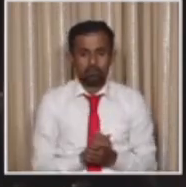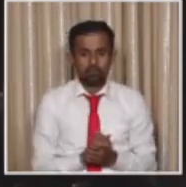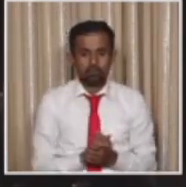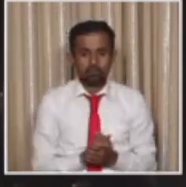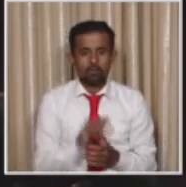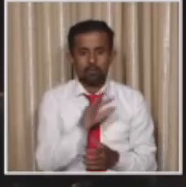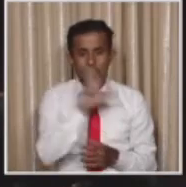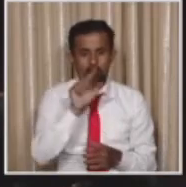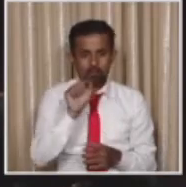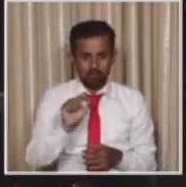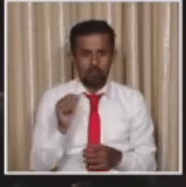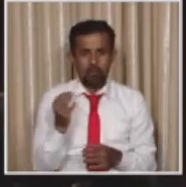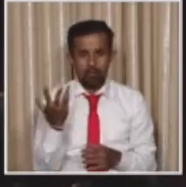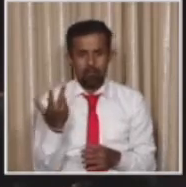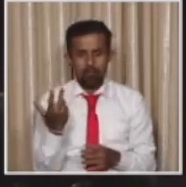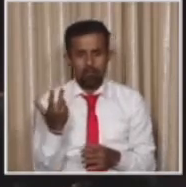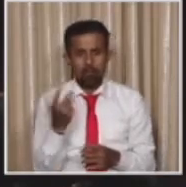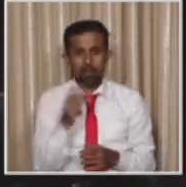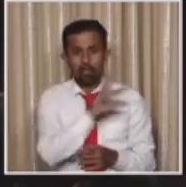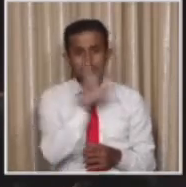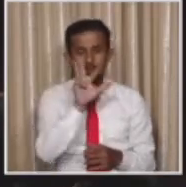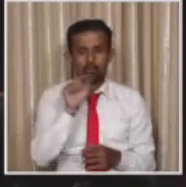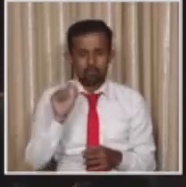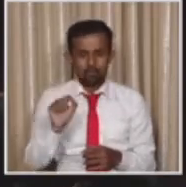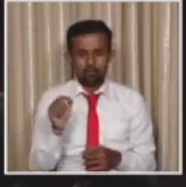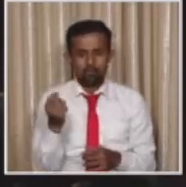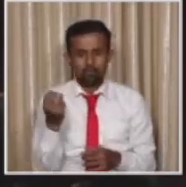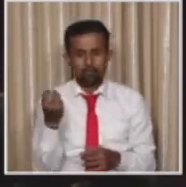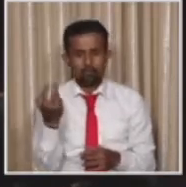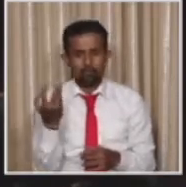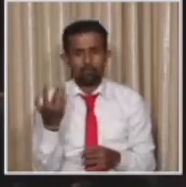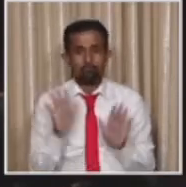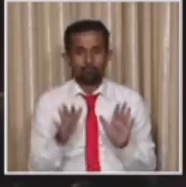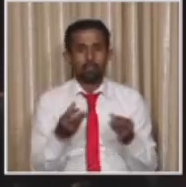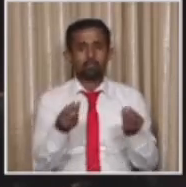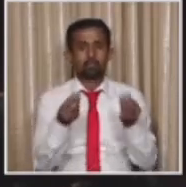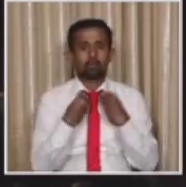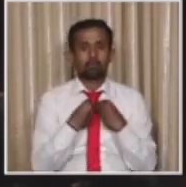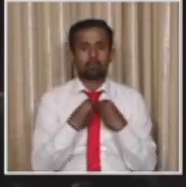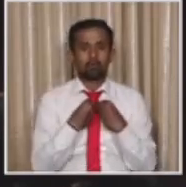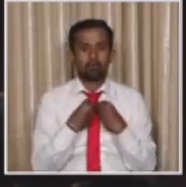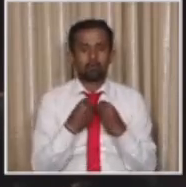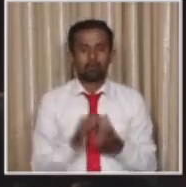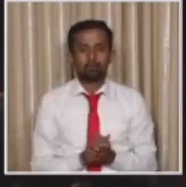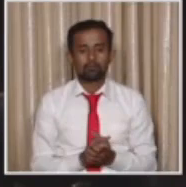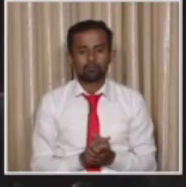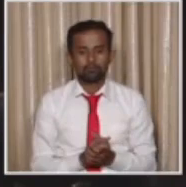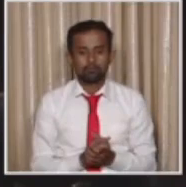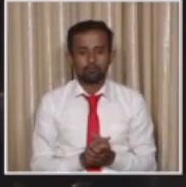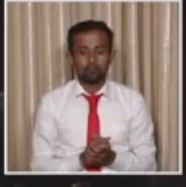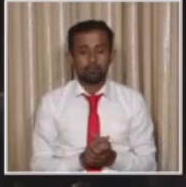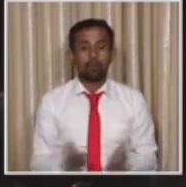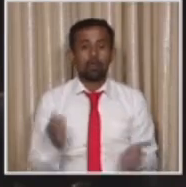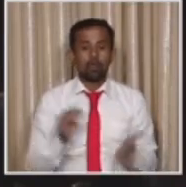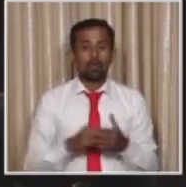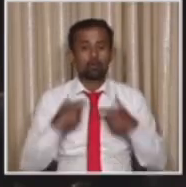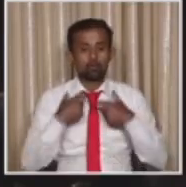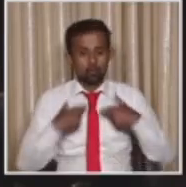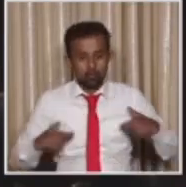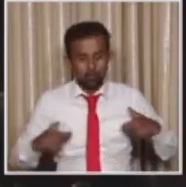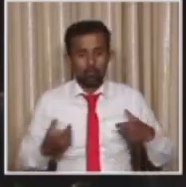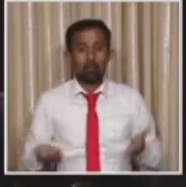සුදු 19.0 ගන්නක් ඒ 19.0 ගන්න පමණයි අපිට හම්බෙන්නේ. එතකොට ඒකට දැන් ආපහු නීතිඥවරයෙක් පත්